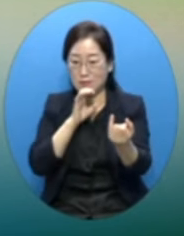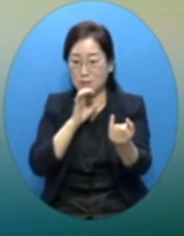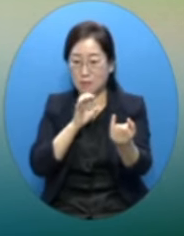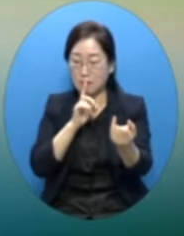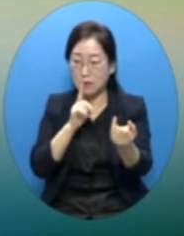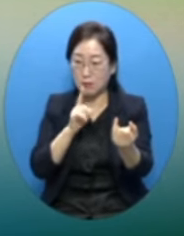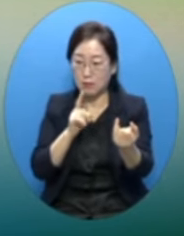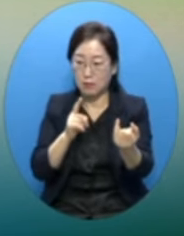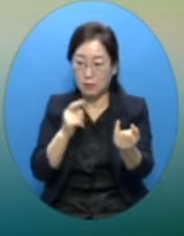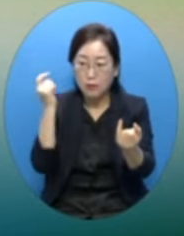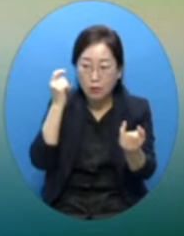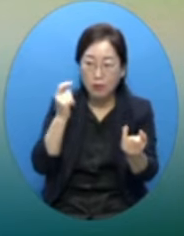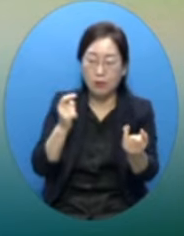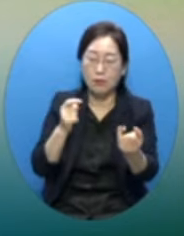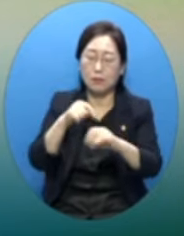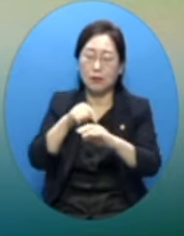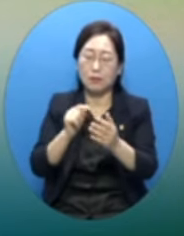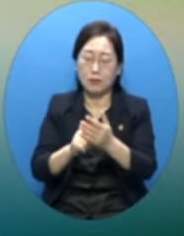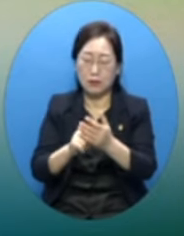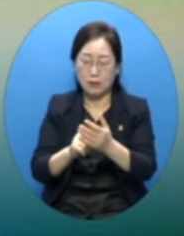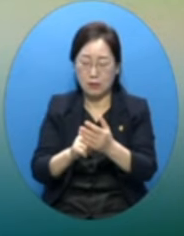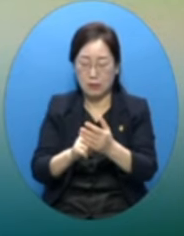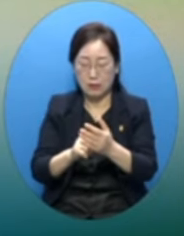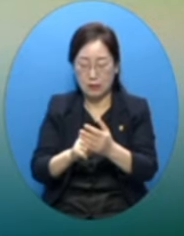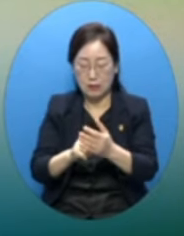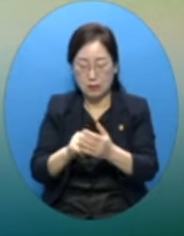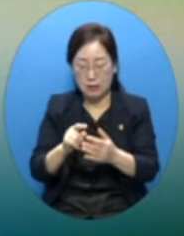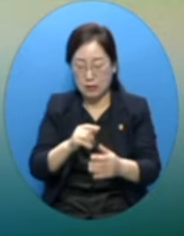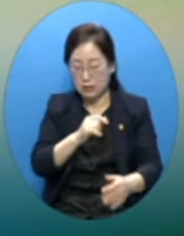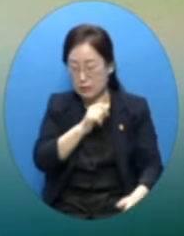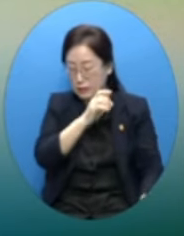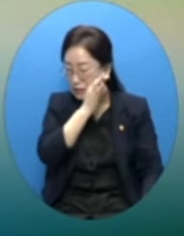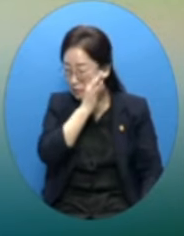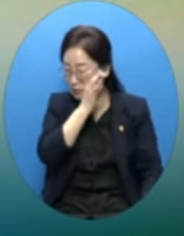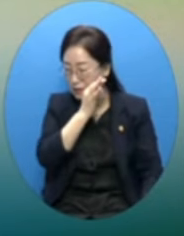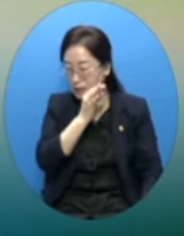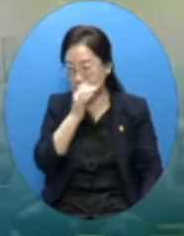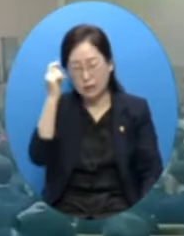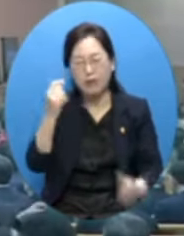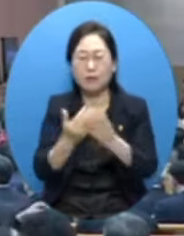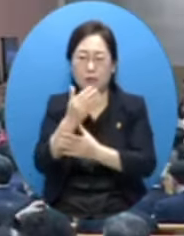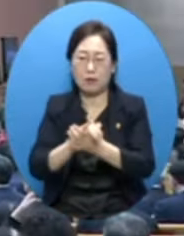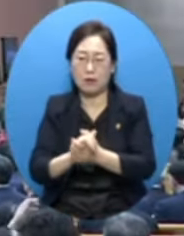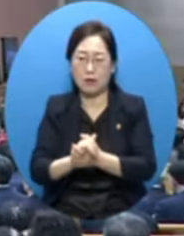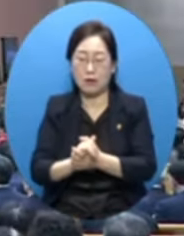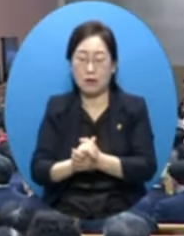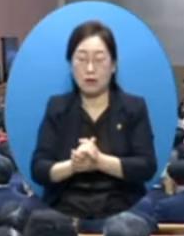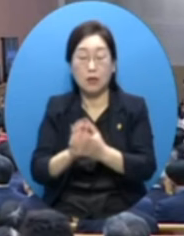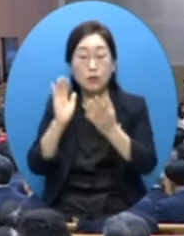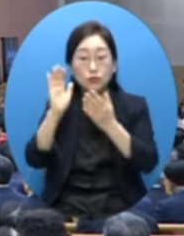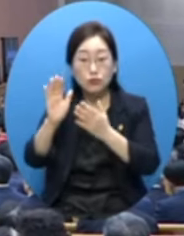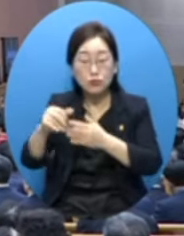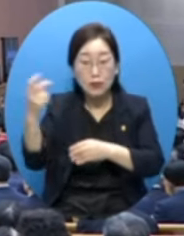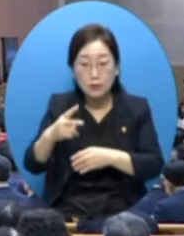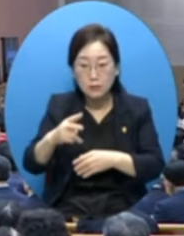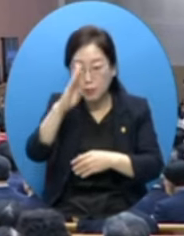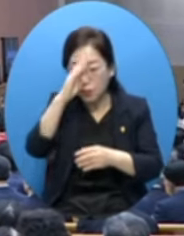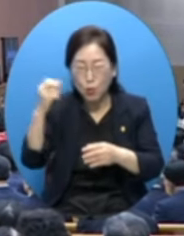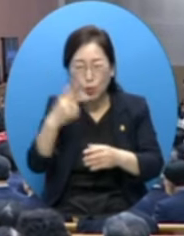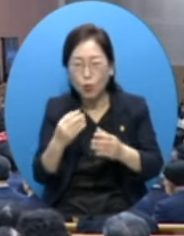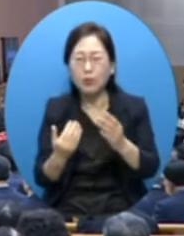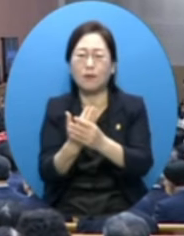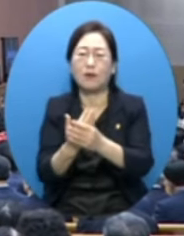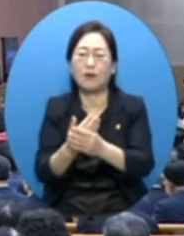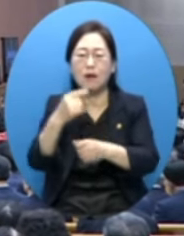순간 마음에 그만 자괴감이 나왔습니다. 그로 얼마 있지 않아서 다시 재벌 판정을 받습니다. 1년 반